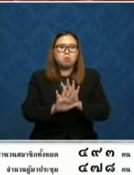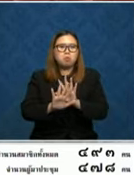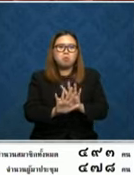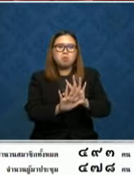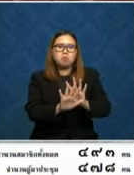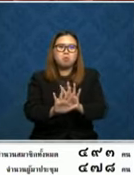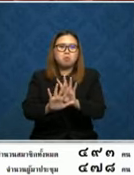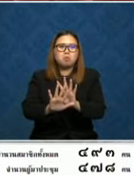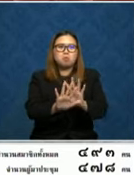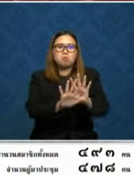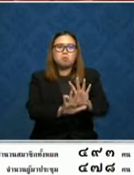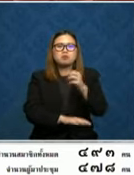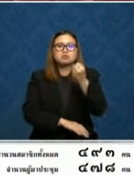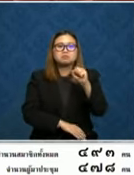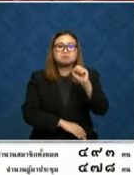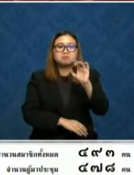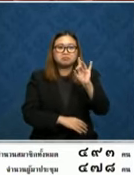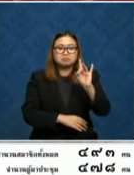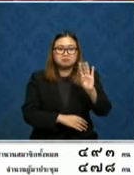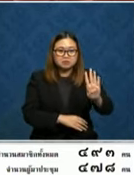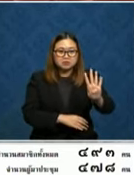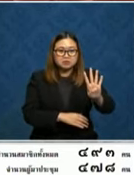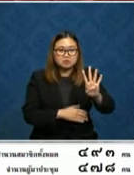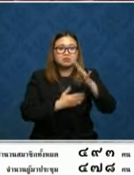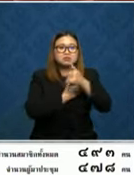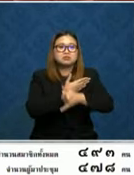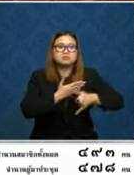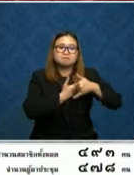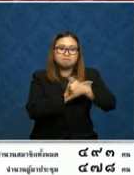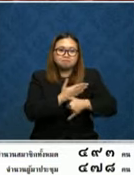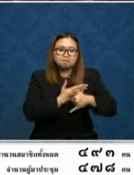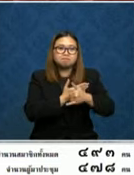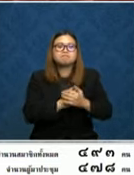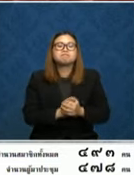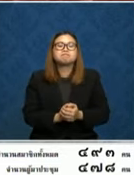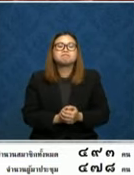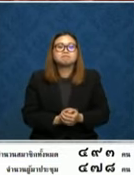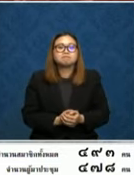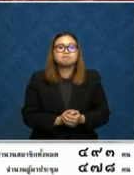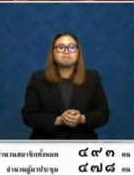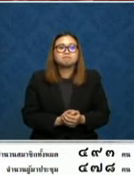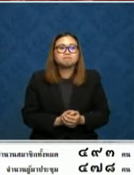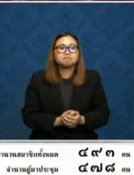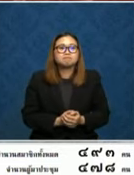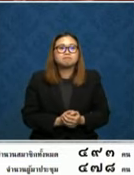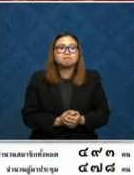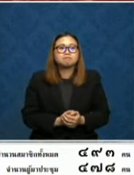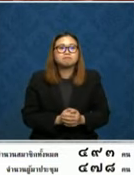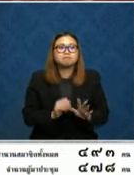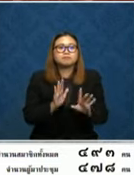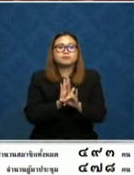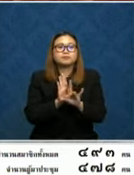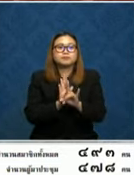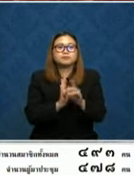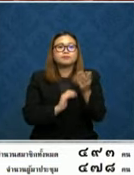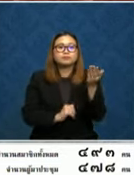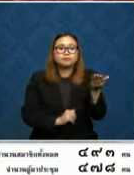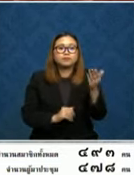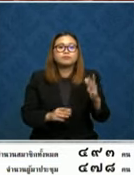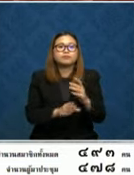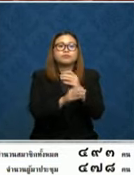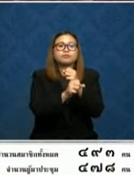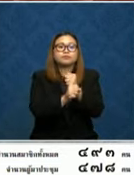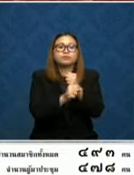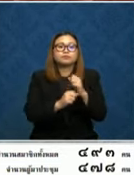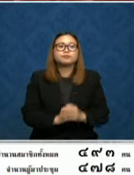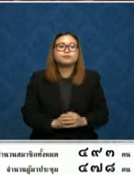ทศนะครับก็เป็นเหตุผลนึงที่ผมปรับลดตรงนี้ลงเบาๆนะครับสไลด์สุดท้ายได้เลยครับผมเพื่อสรุปนะครับ